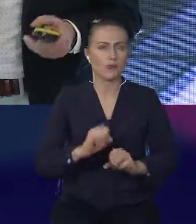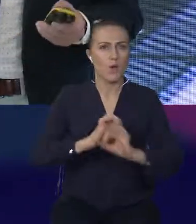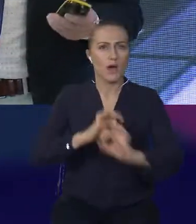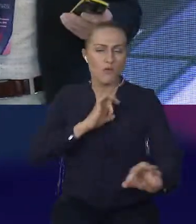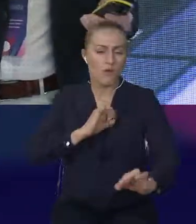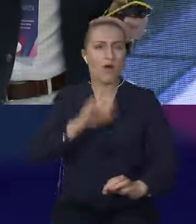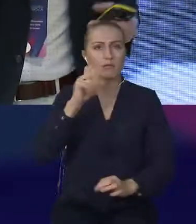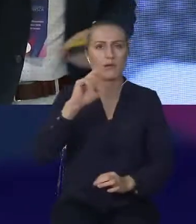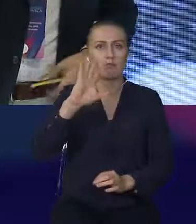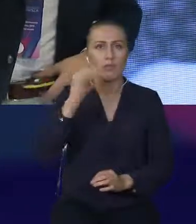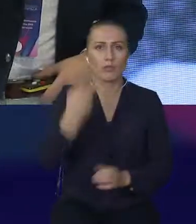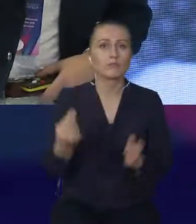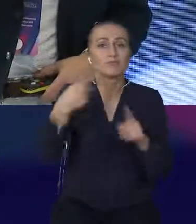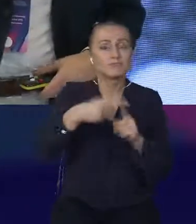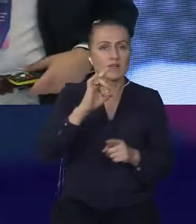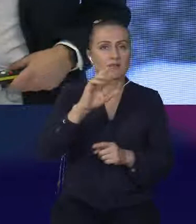grafenem.